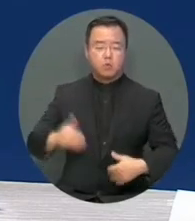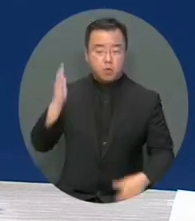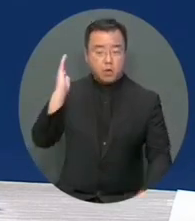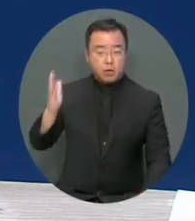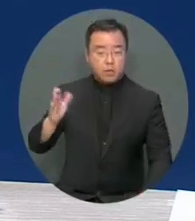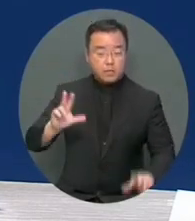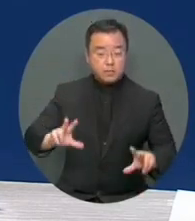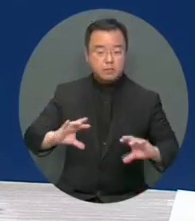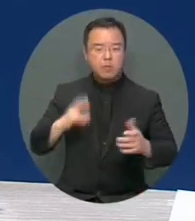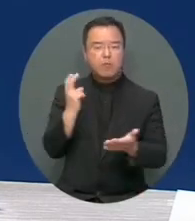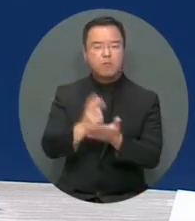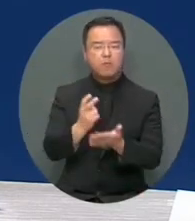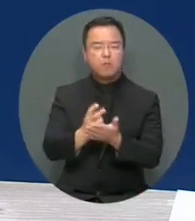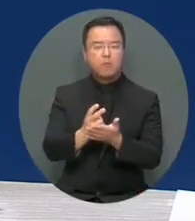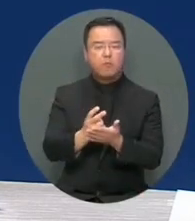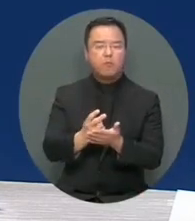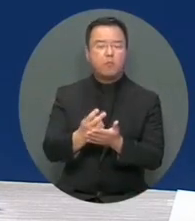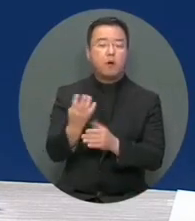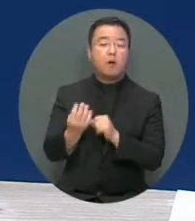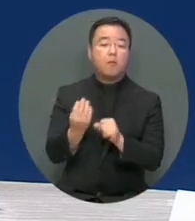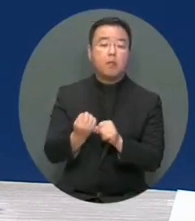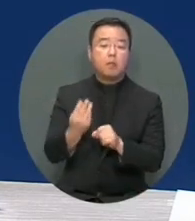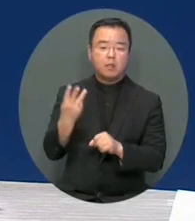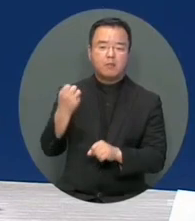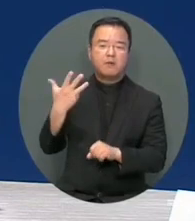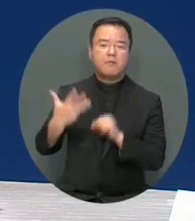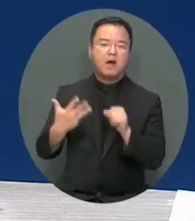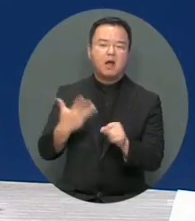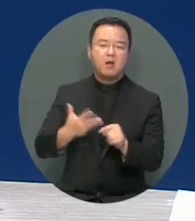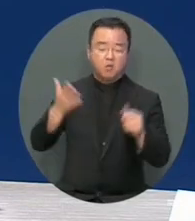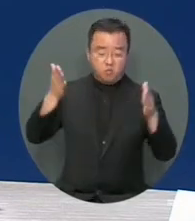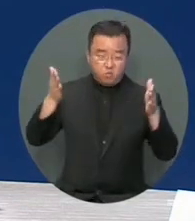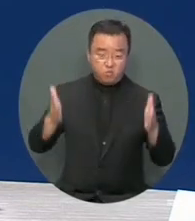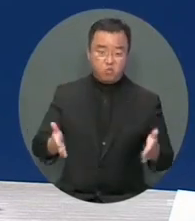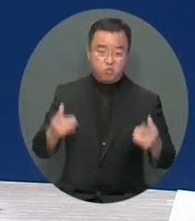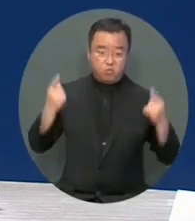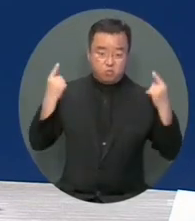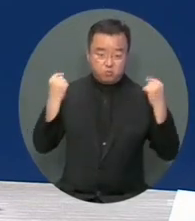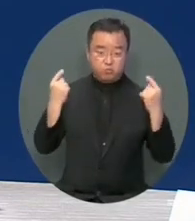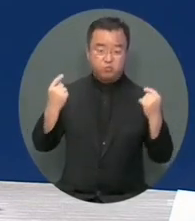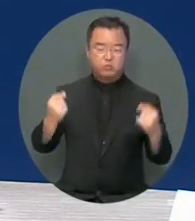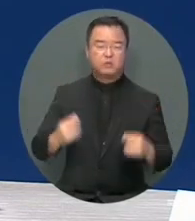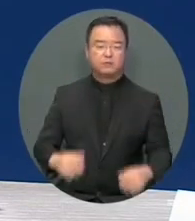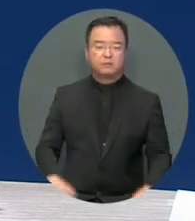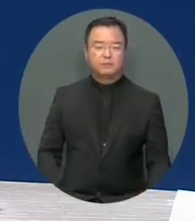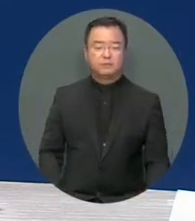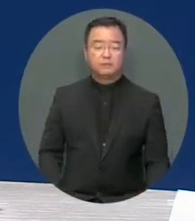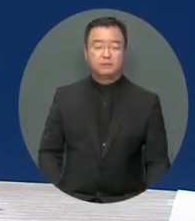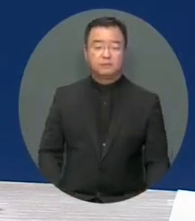지난 38년간 우리가